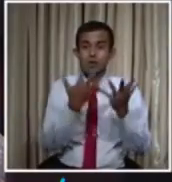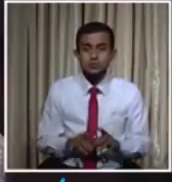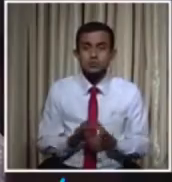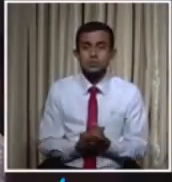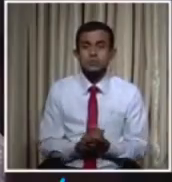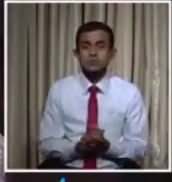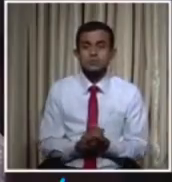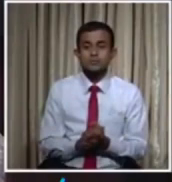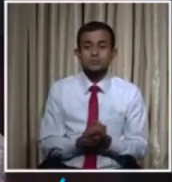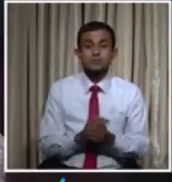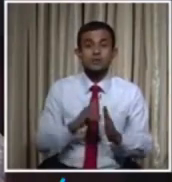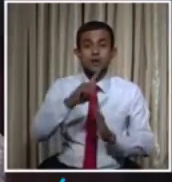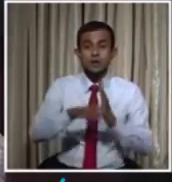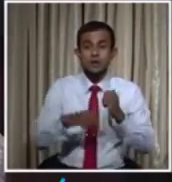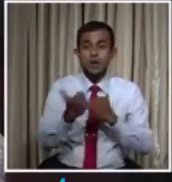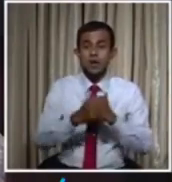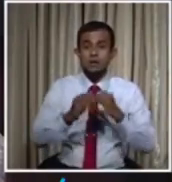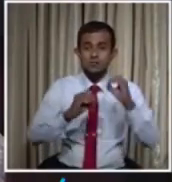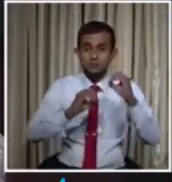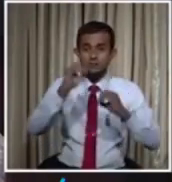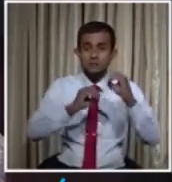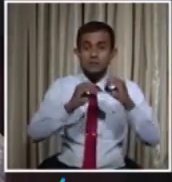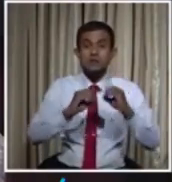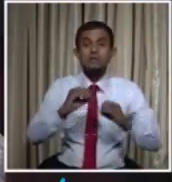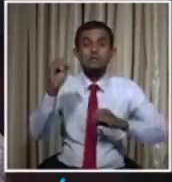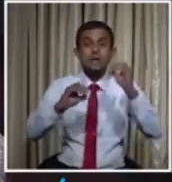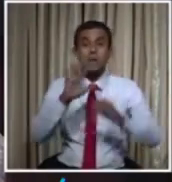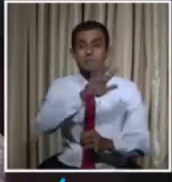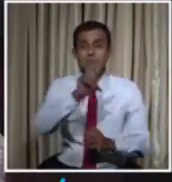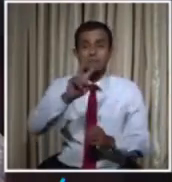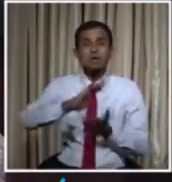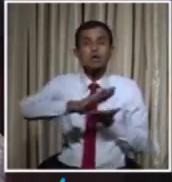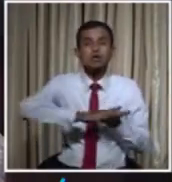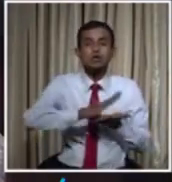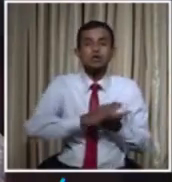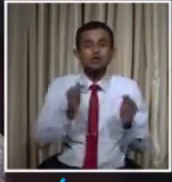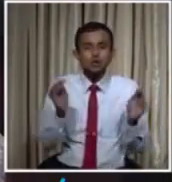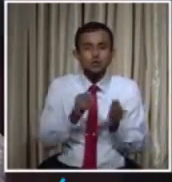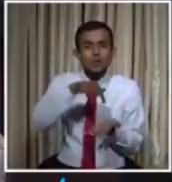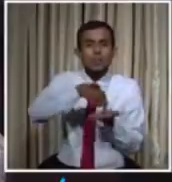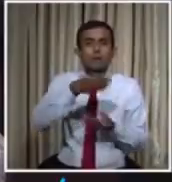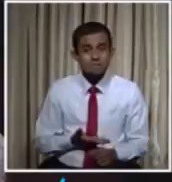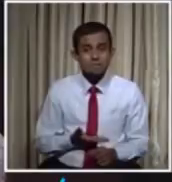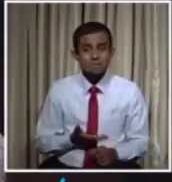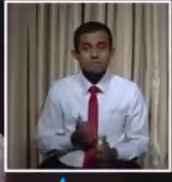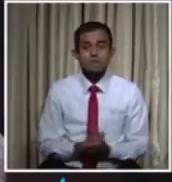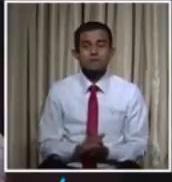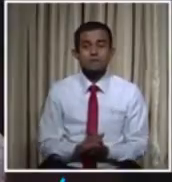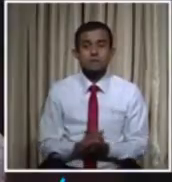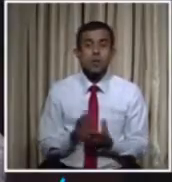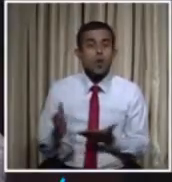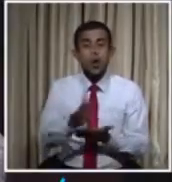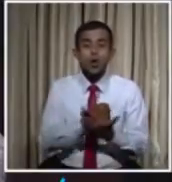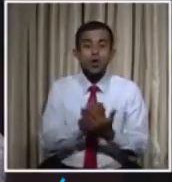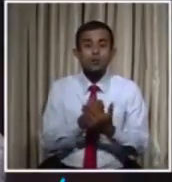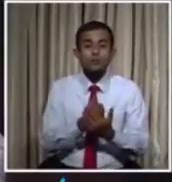අනුකූලව දල දේශීය නිෂ්පාදනයේ 52%කට දායකත්ව ලබා දෙන්නේ කුඩා හා මධ්‍ය පරිමාණයේ කර්මාන්ත. සමස්තයක් හැටියට